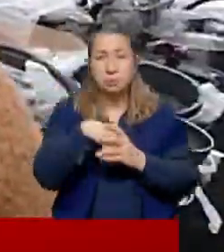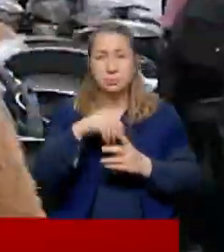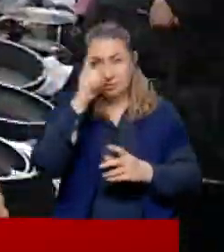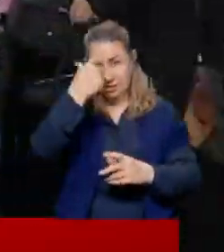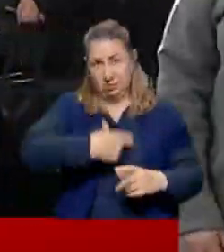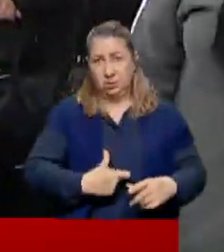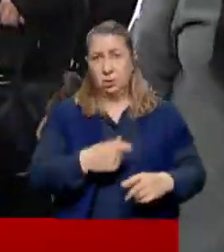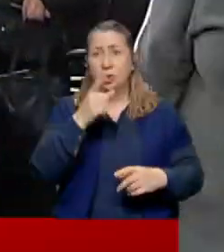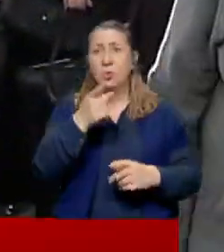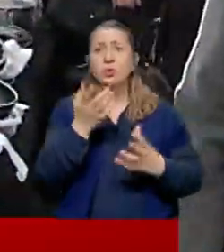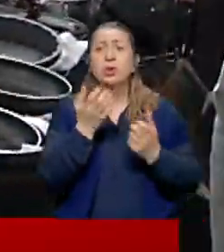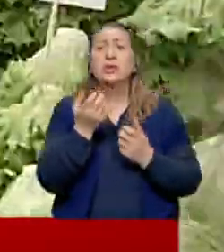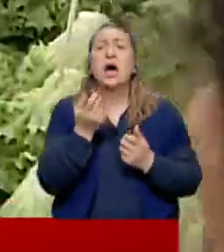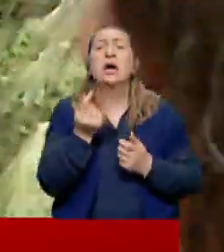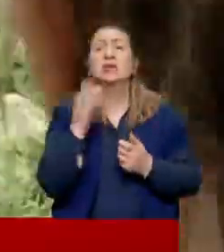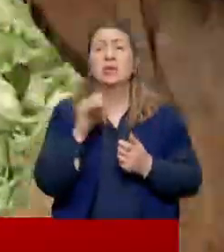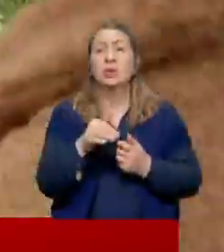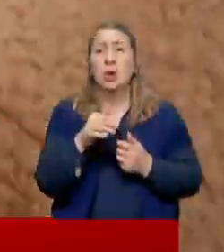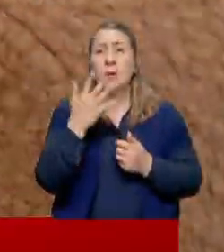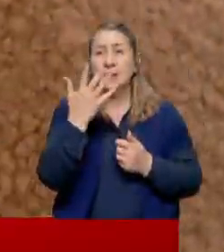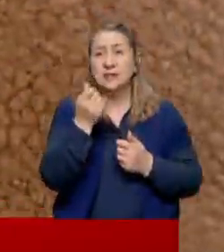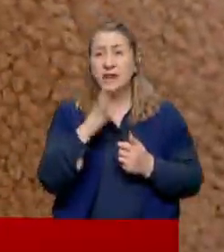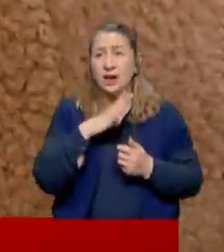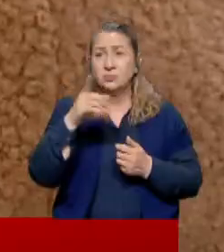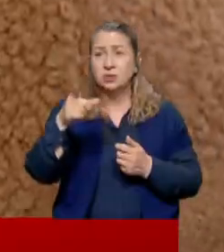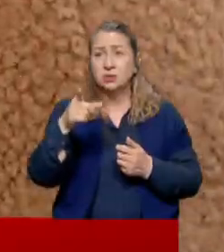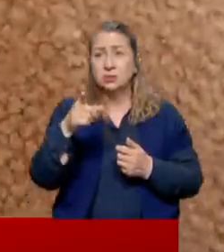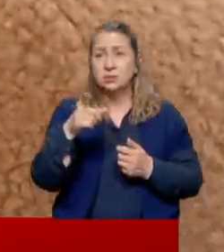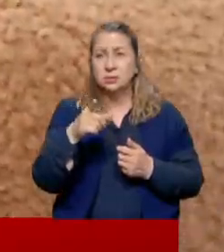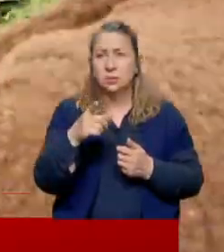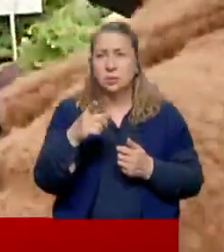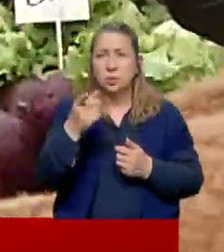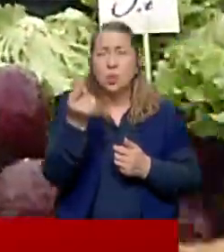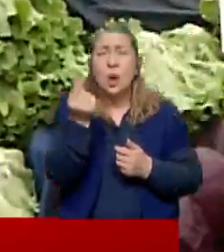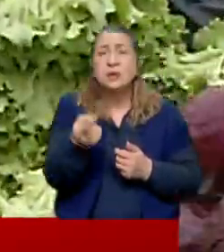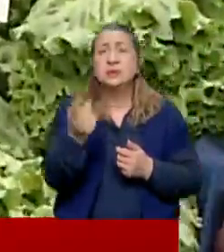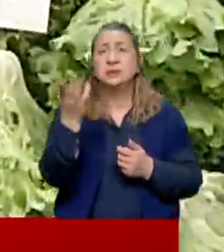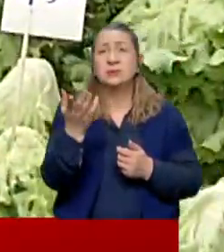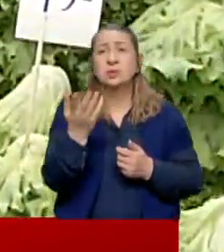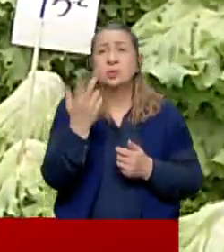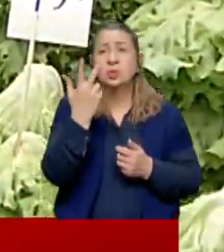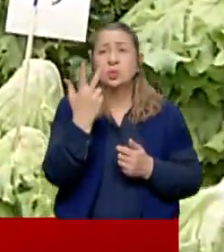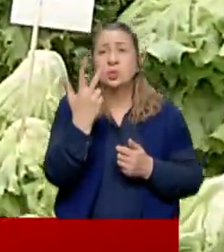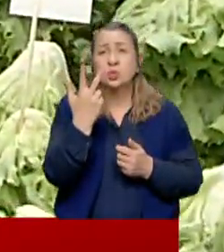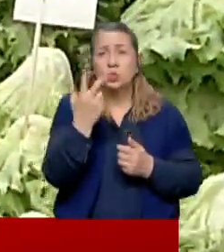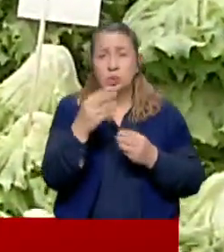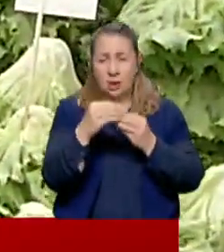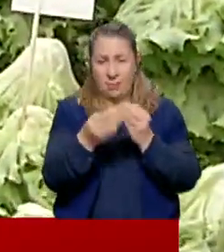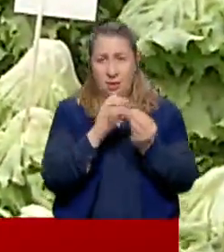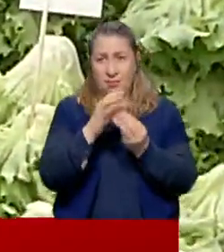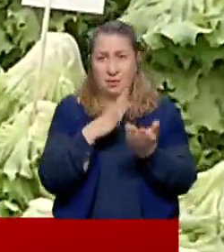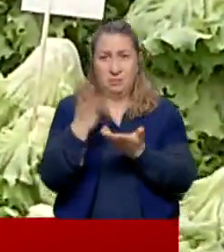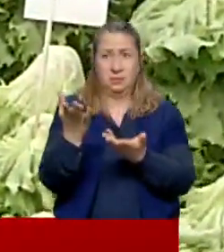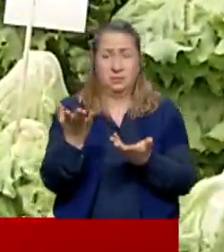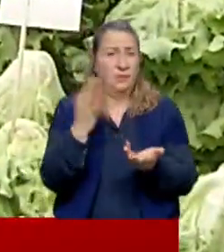önlük bu tüketiciye çok az geliyor 5 lira ya da var mesela çok az Yani üç tane 3 yapraklar